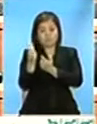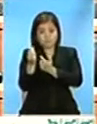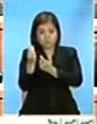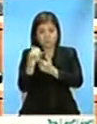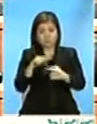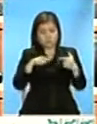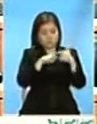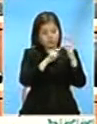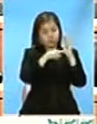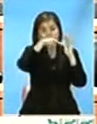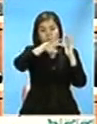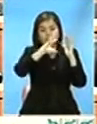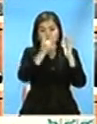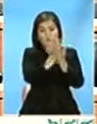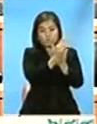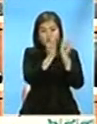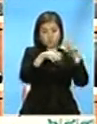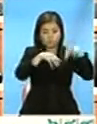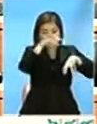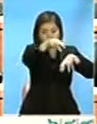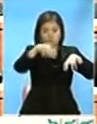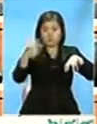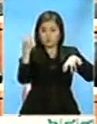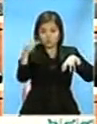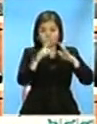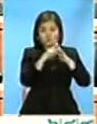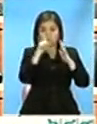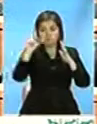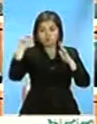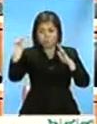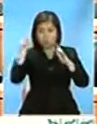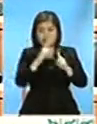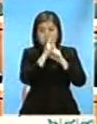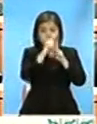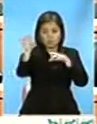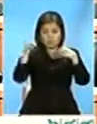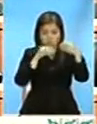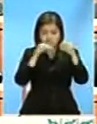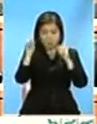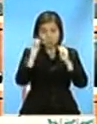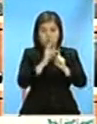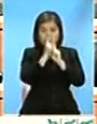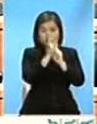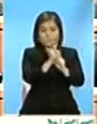จังหวัดพิษณุโลกมี3เขตใช้มาตรา98โดยอนุโลมแบ่งเป็น3เขตครับ